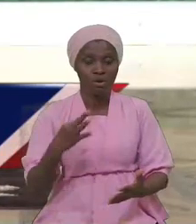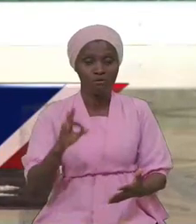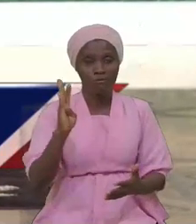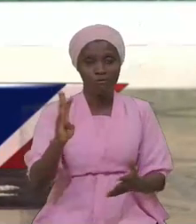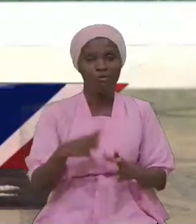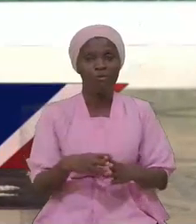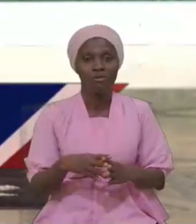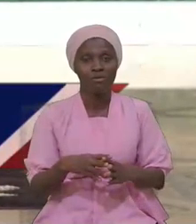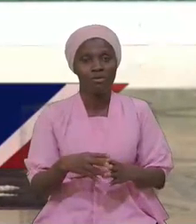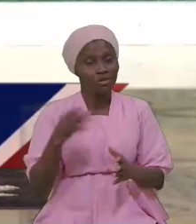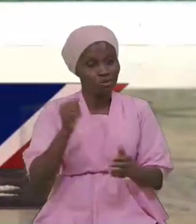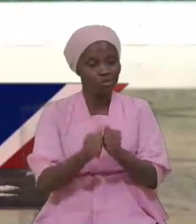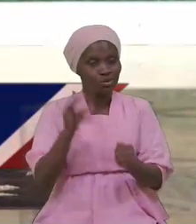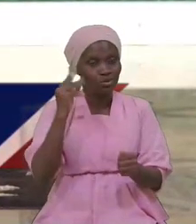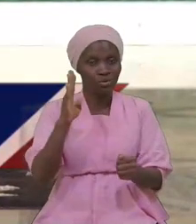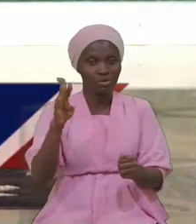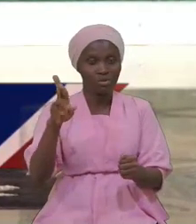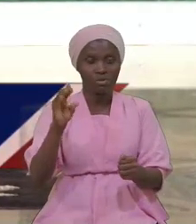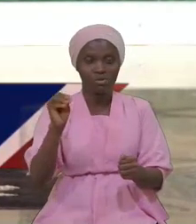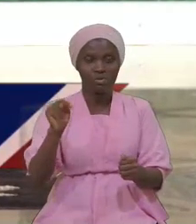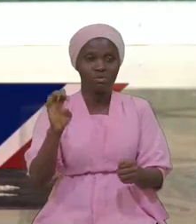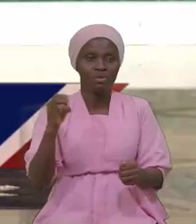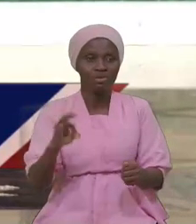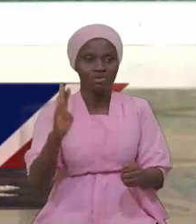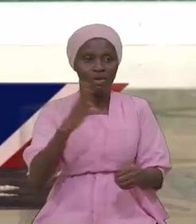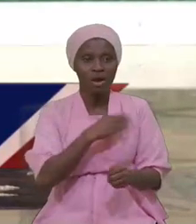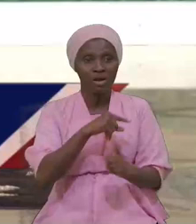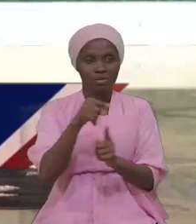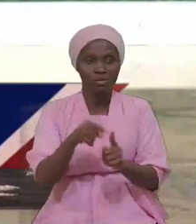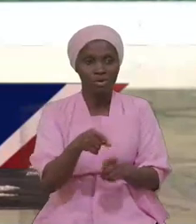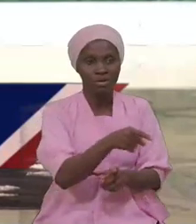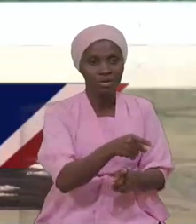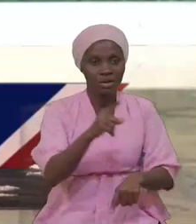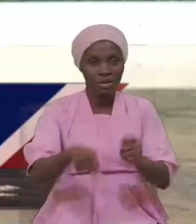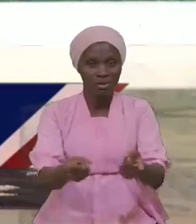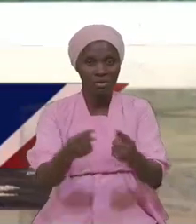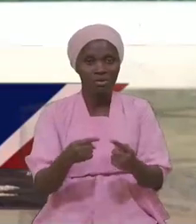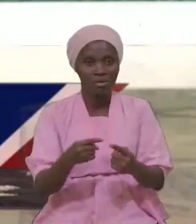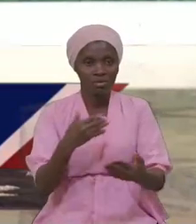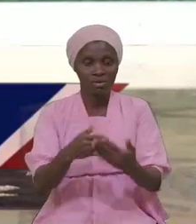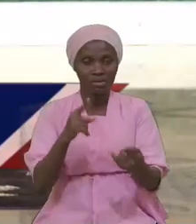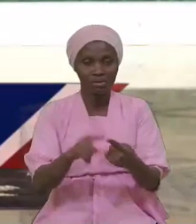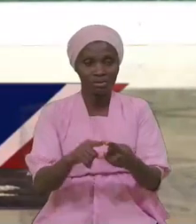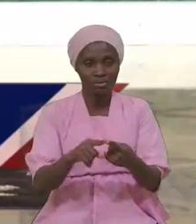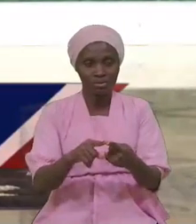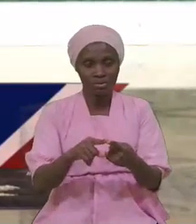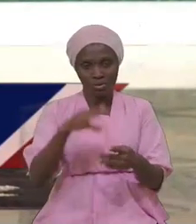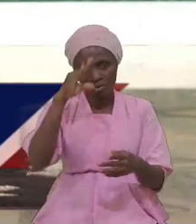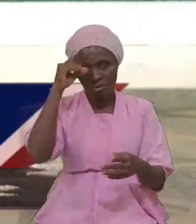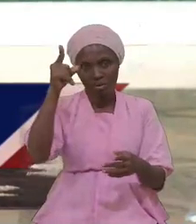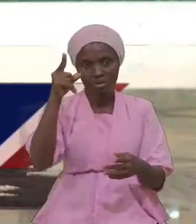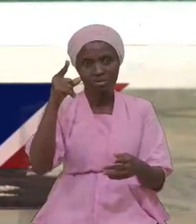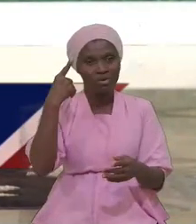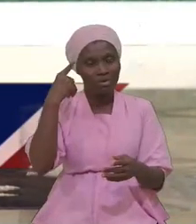l'aborder à cause de la foule. Ils découvrirent le toit de